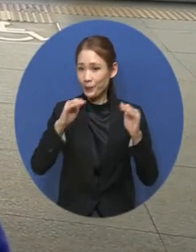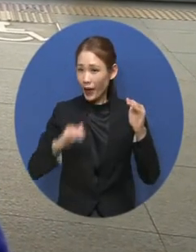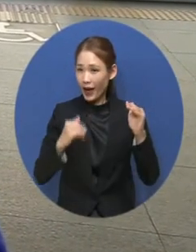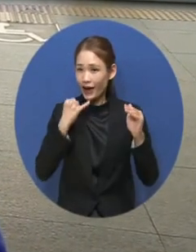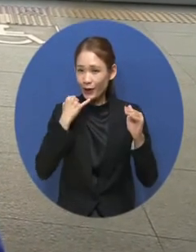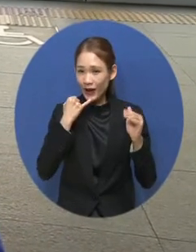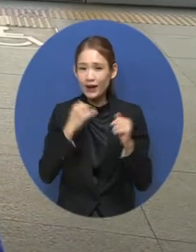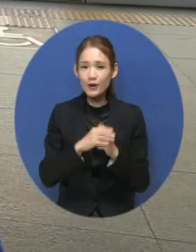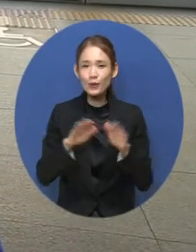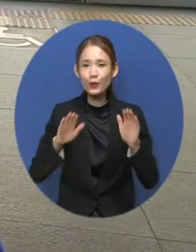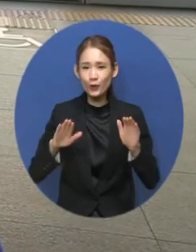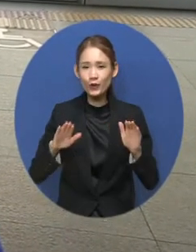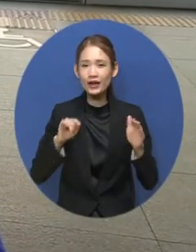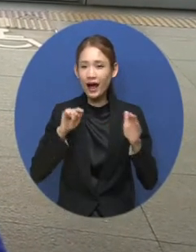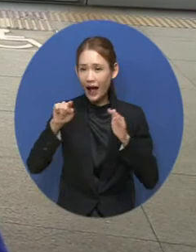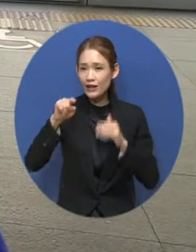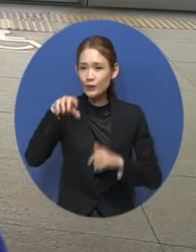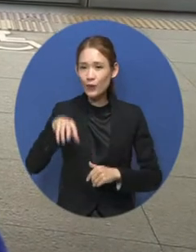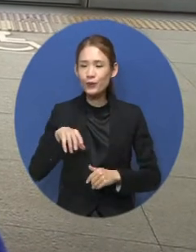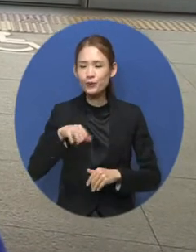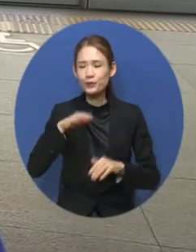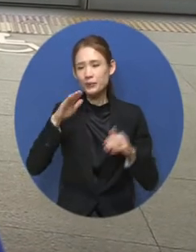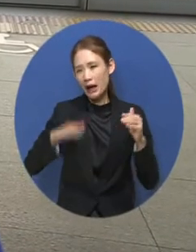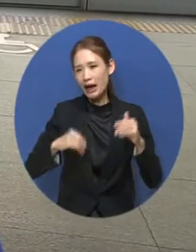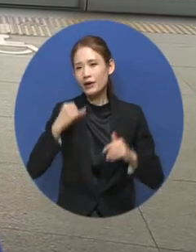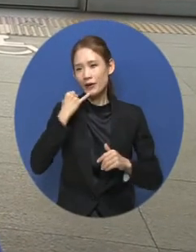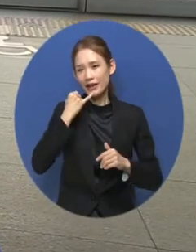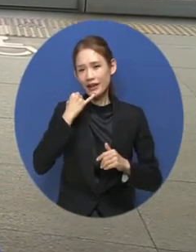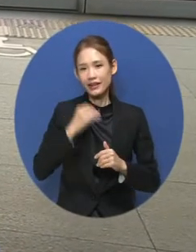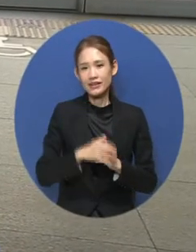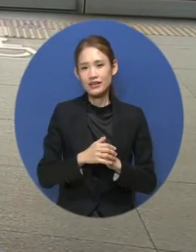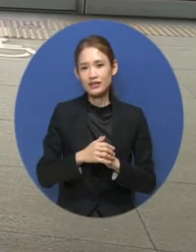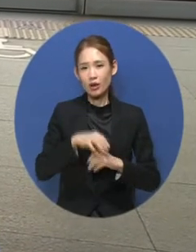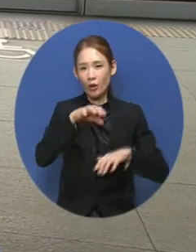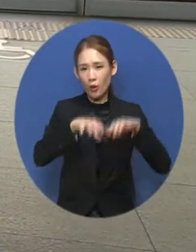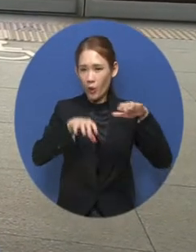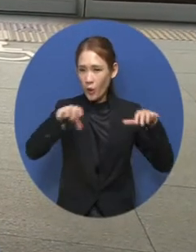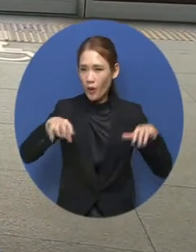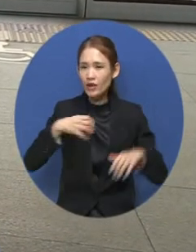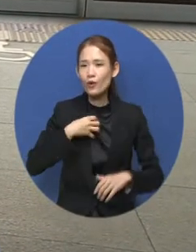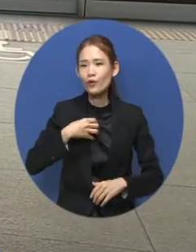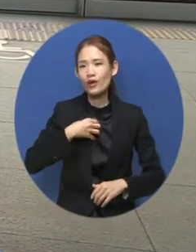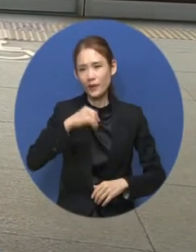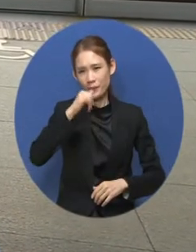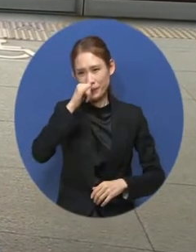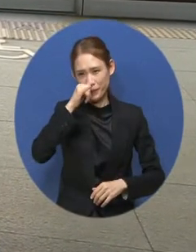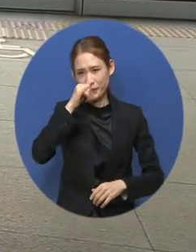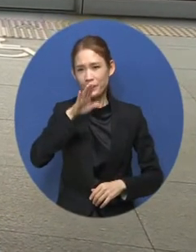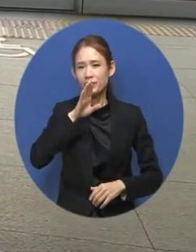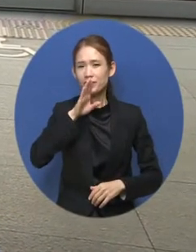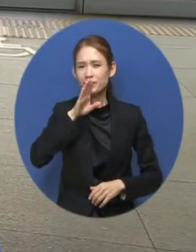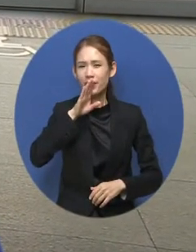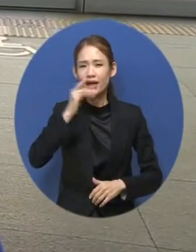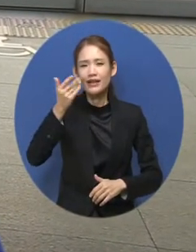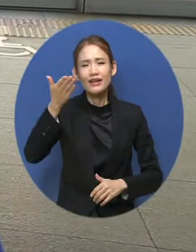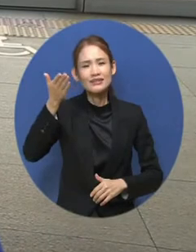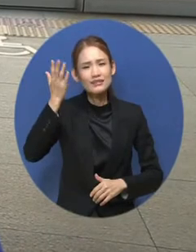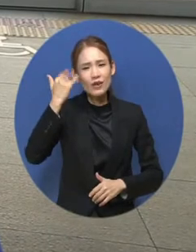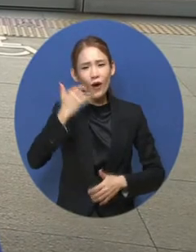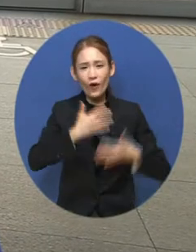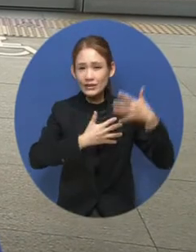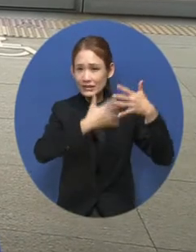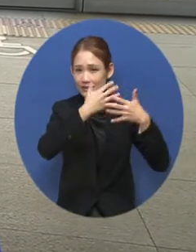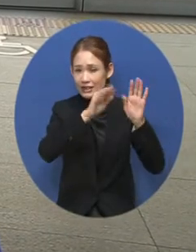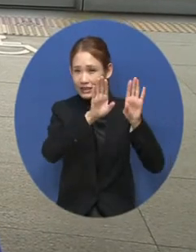오늘은 상당히 낮은 편이고 곳곳에 위험이 도사리고 있긴 하죠. 예전에 막